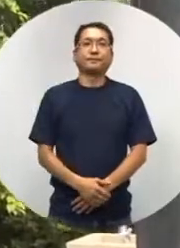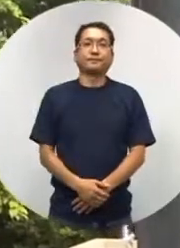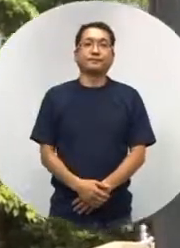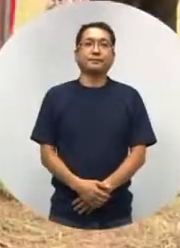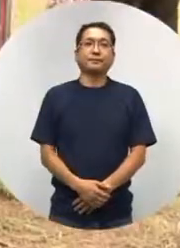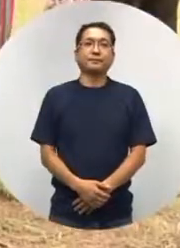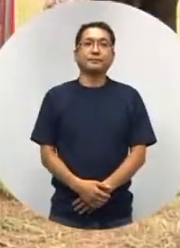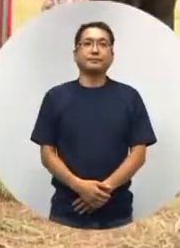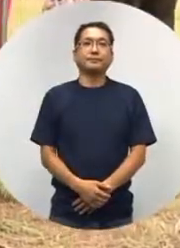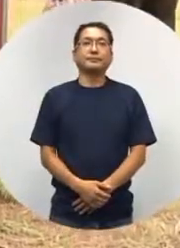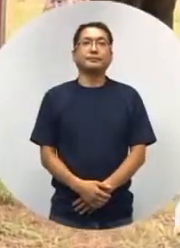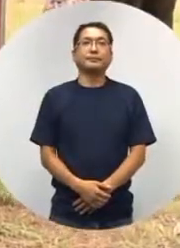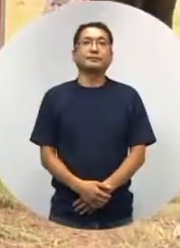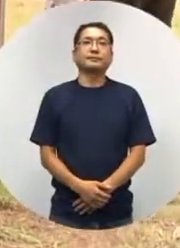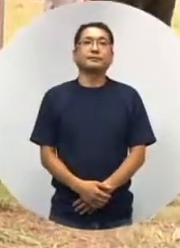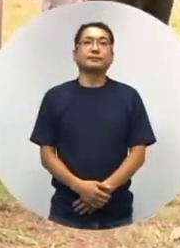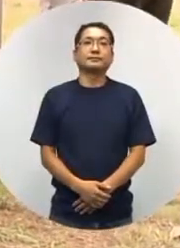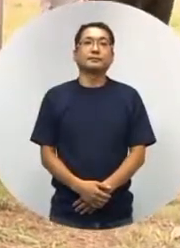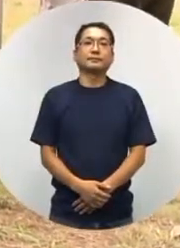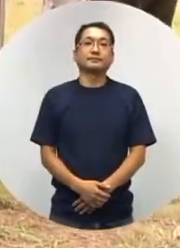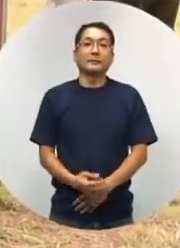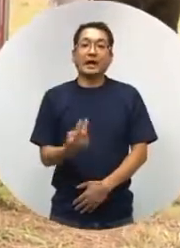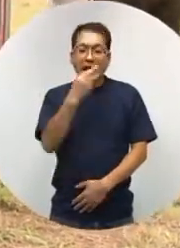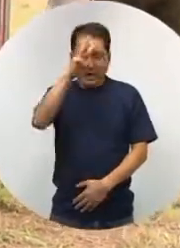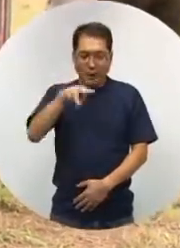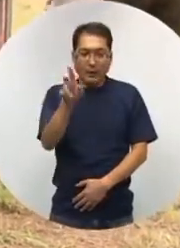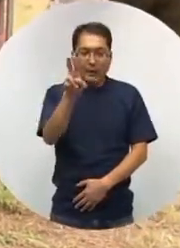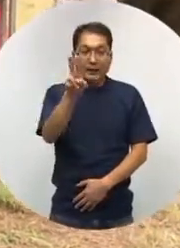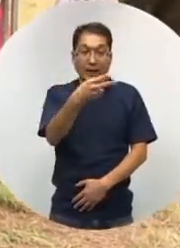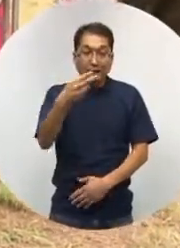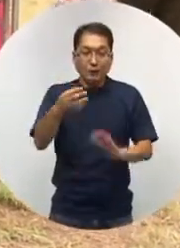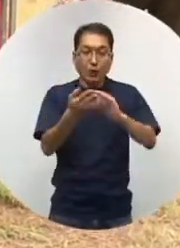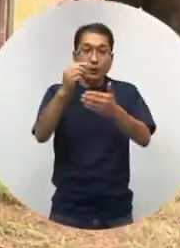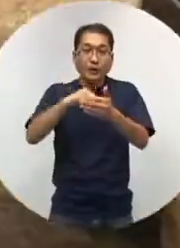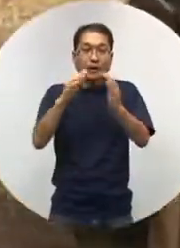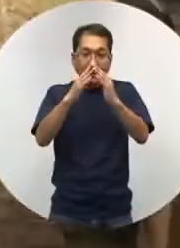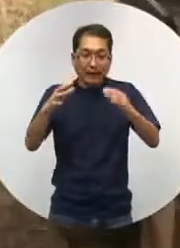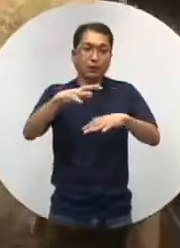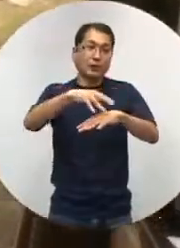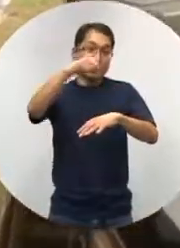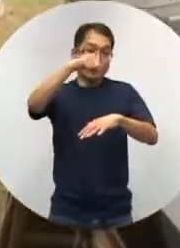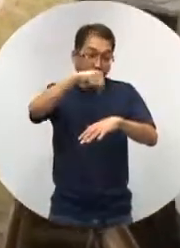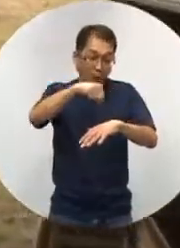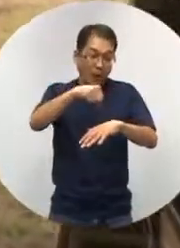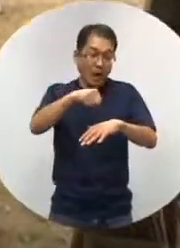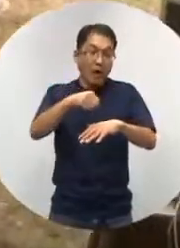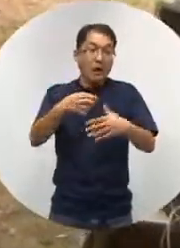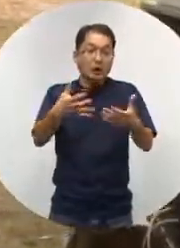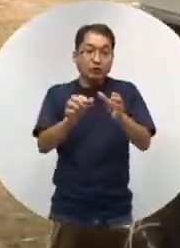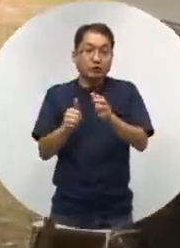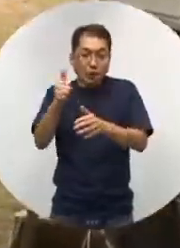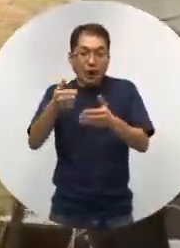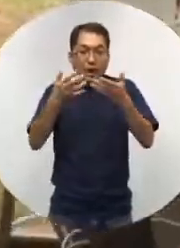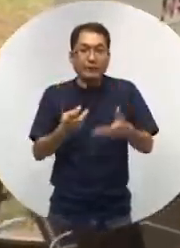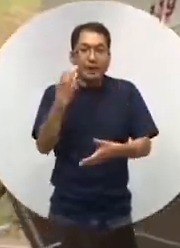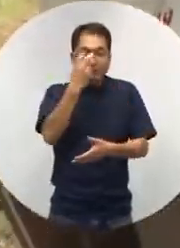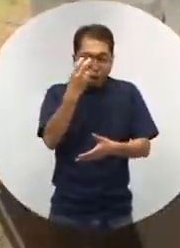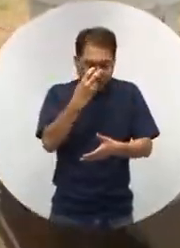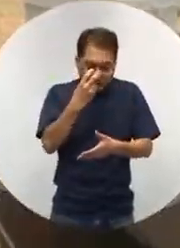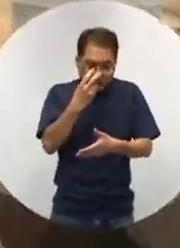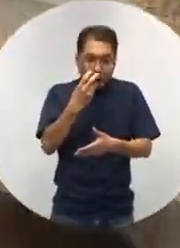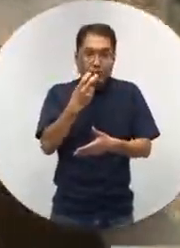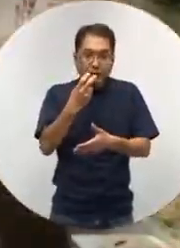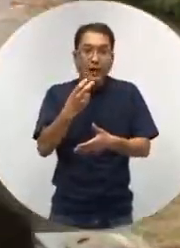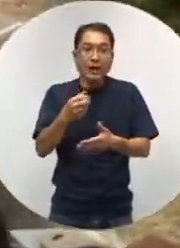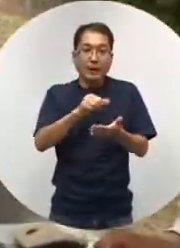い。 香川第二町内会のテントでは組長が安否確認を行った名簿を収集